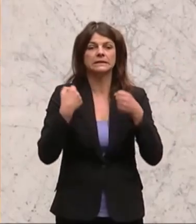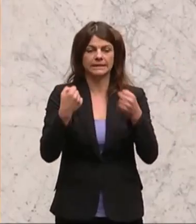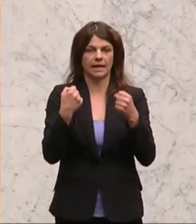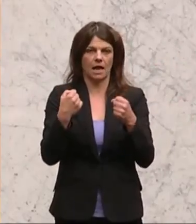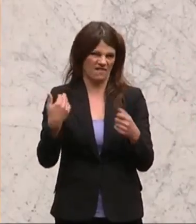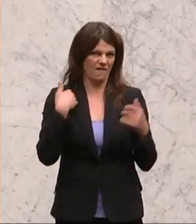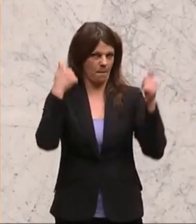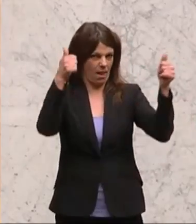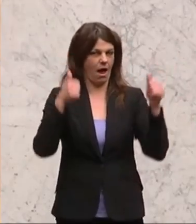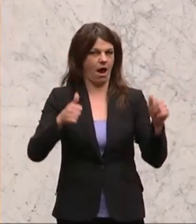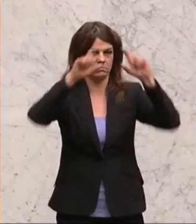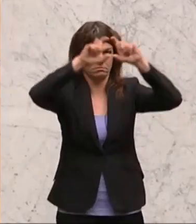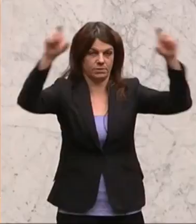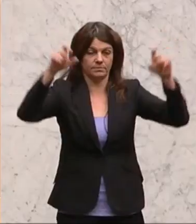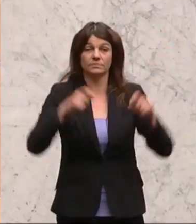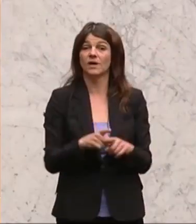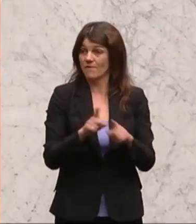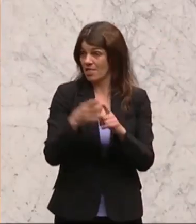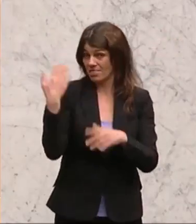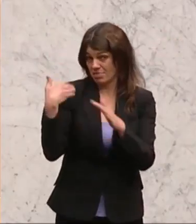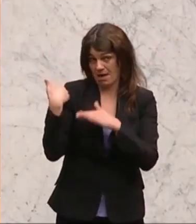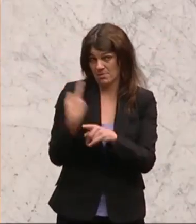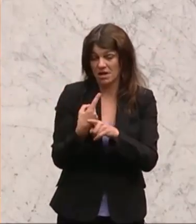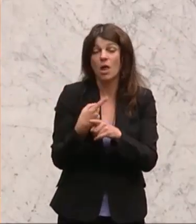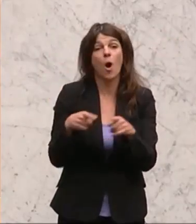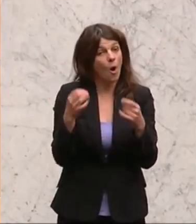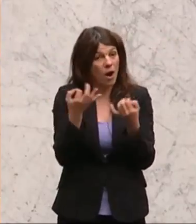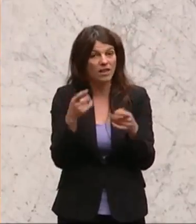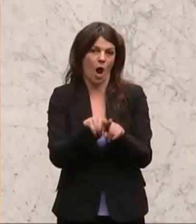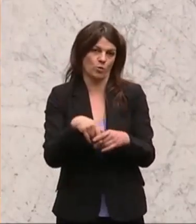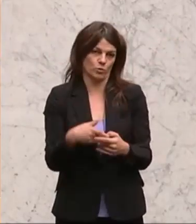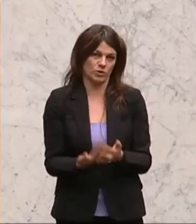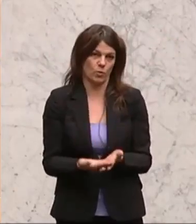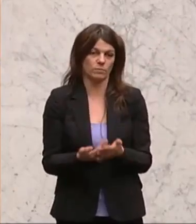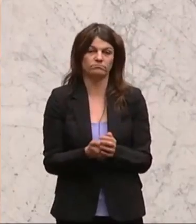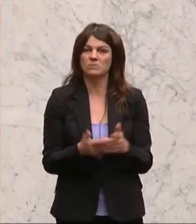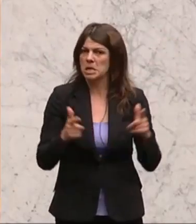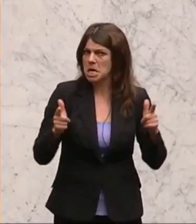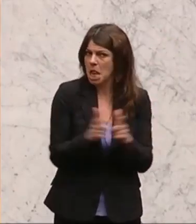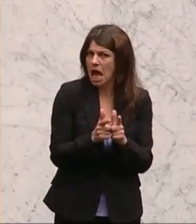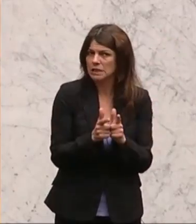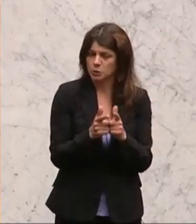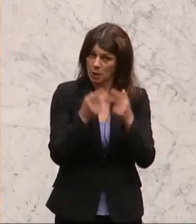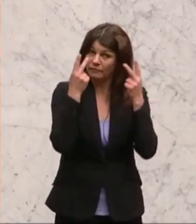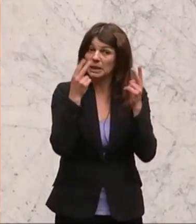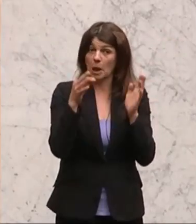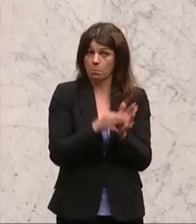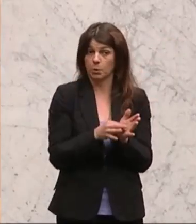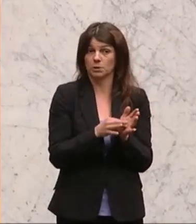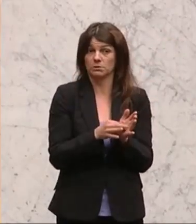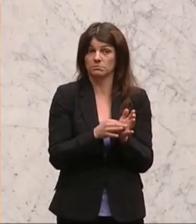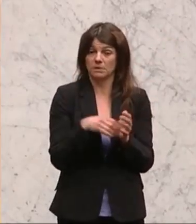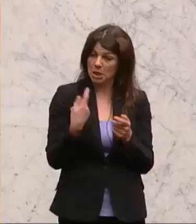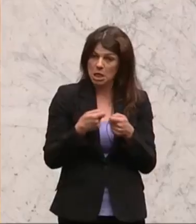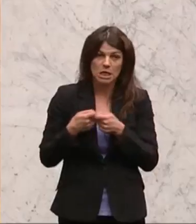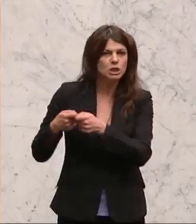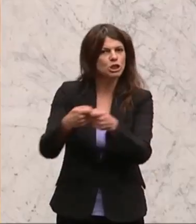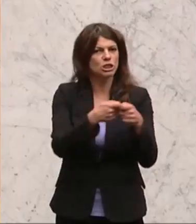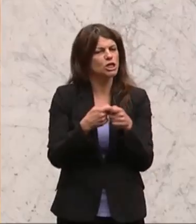Und so wie damals ist es auch heute, dass es Leistung ein entscheidender Punkt ist, um unsere Gesellschaft